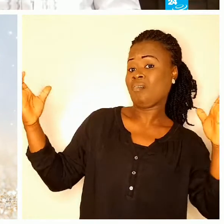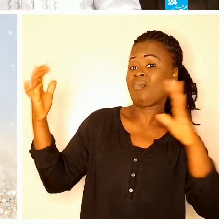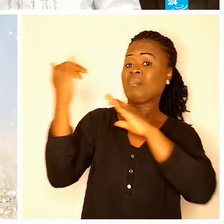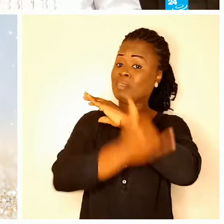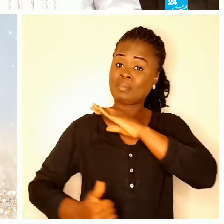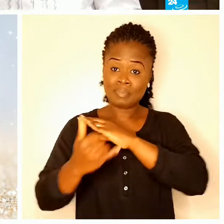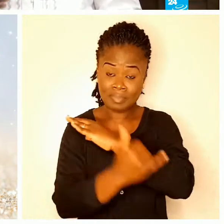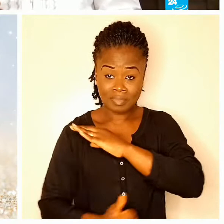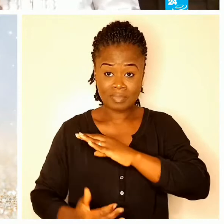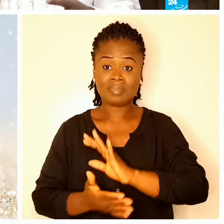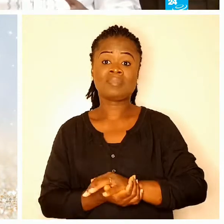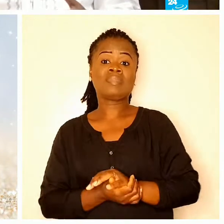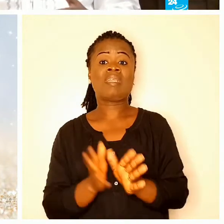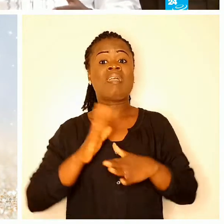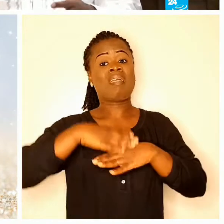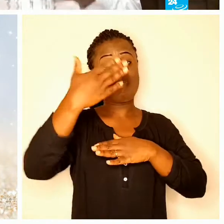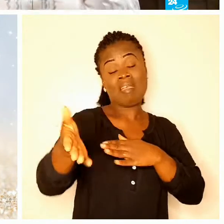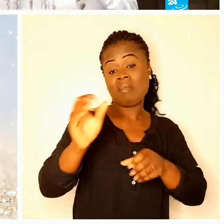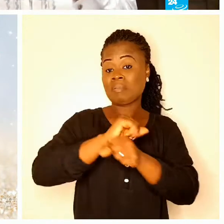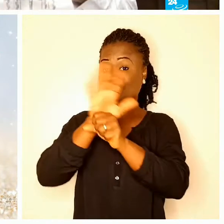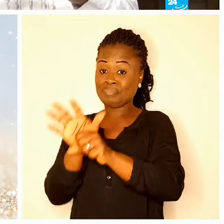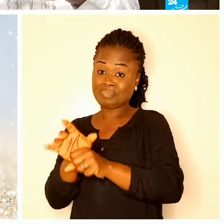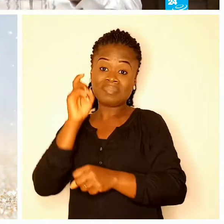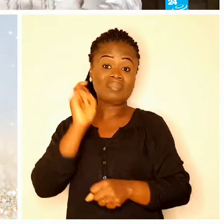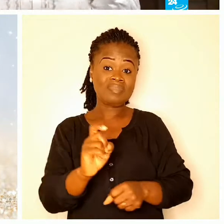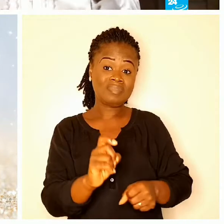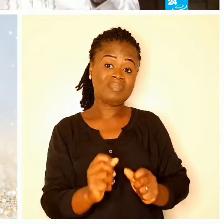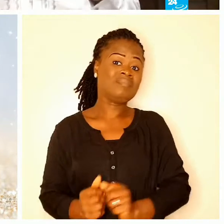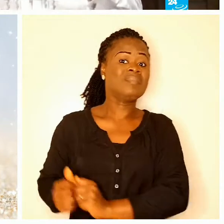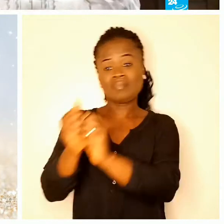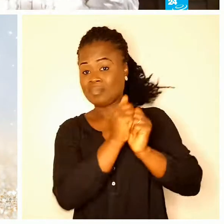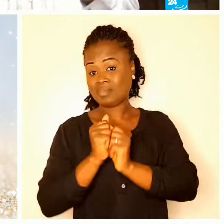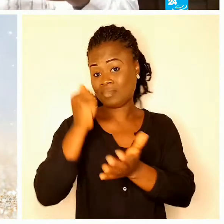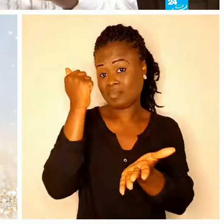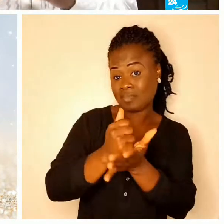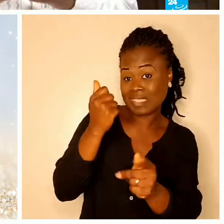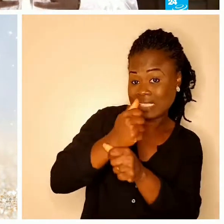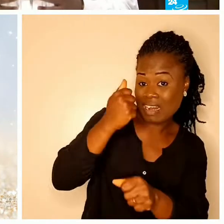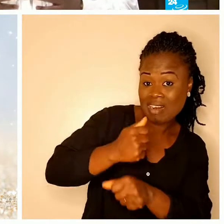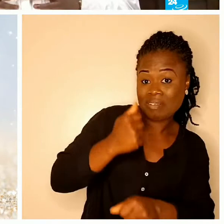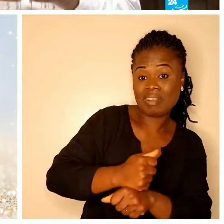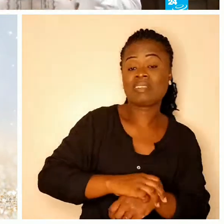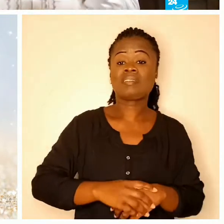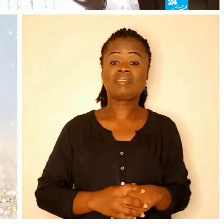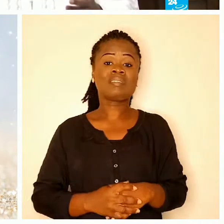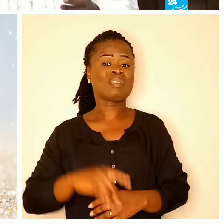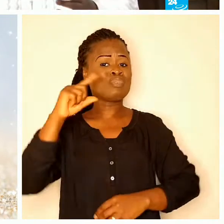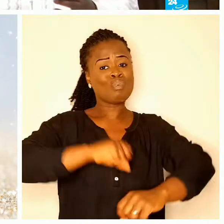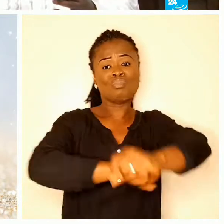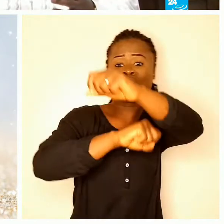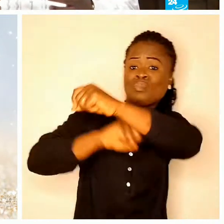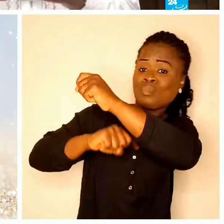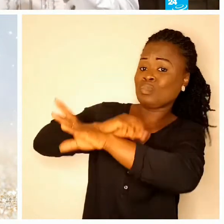le Covid, il faudra un nouvel ordre mondial. Un nouvel ordre qui devra renforcer la résilience de tous les pays et de tous les